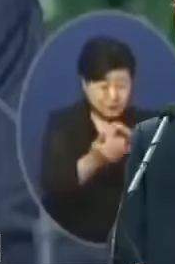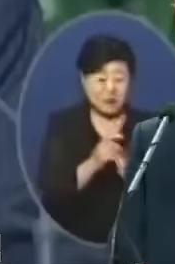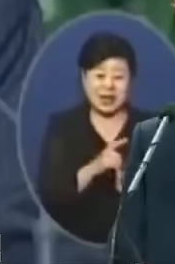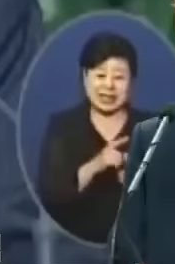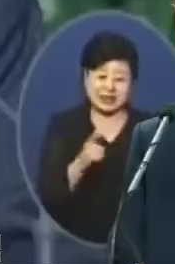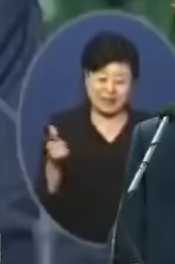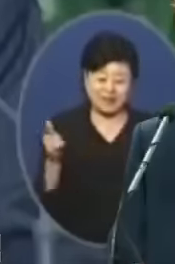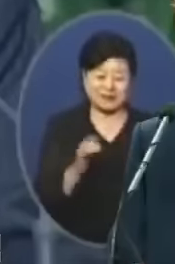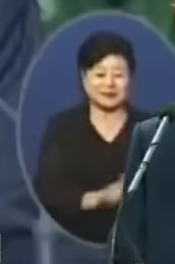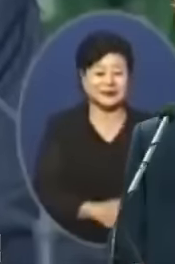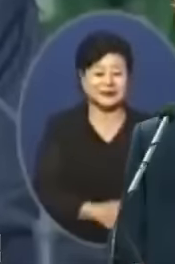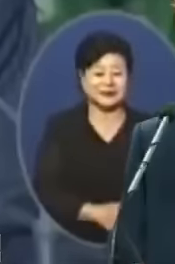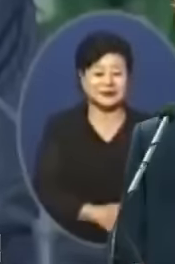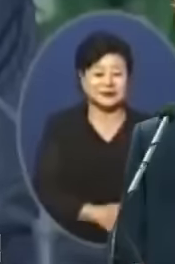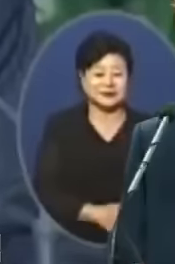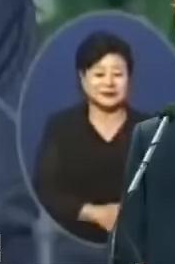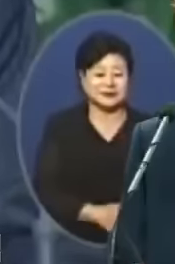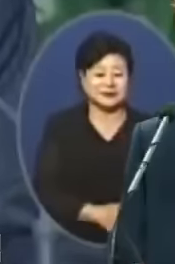안 그래요.